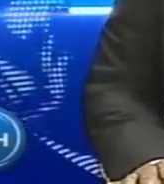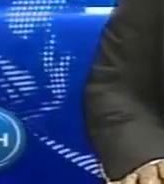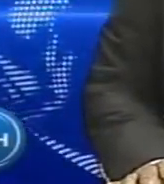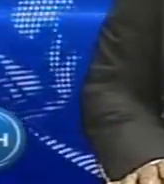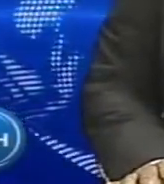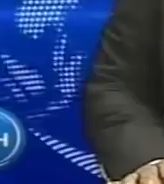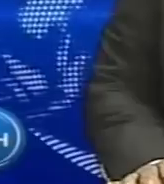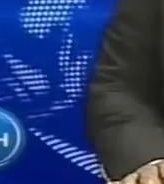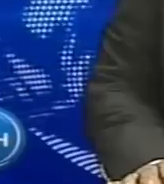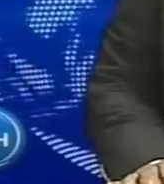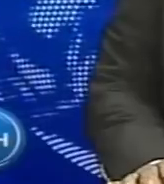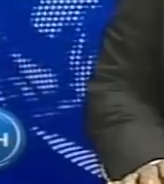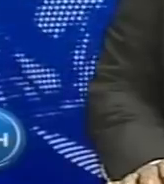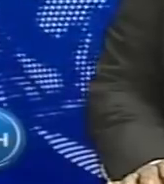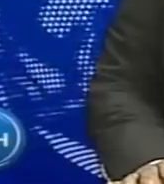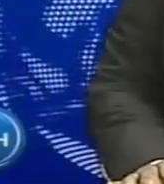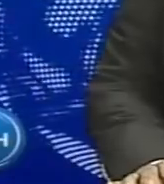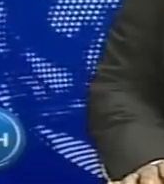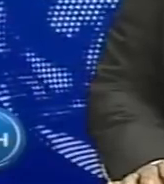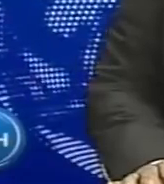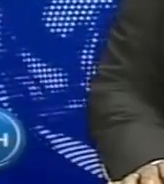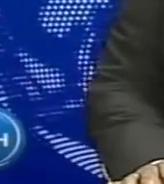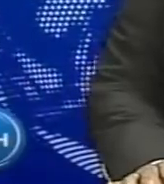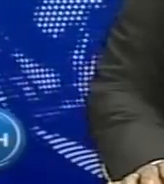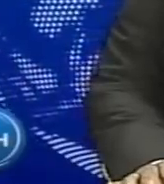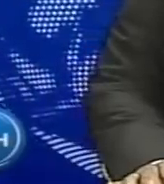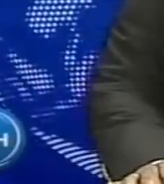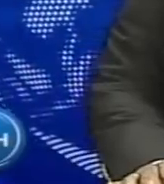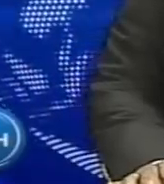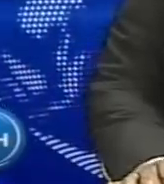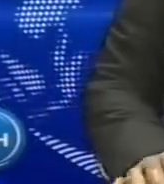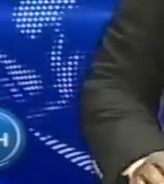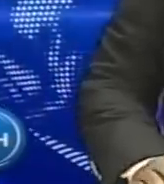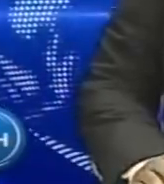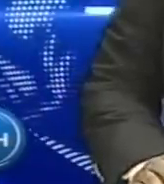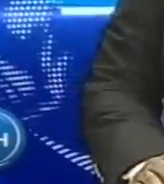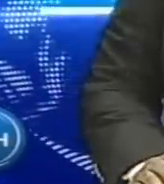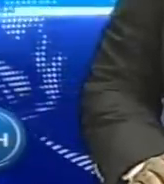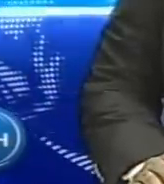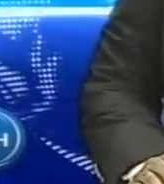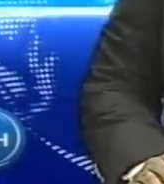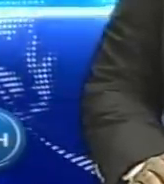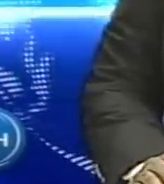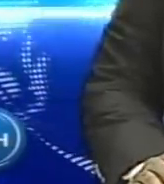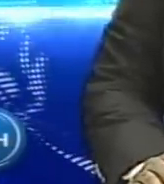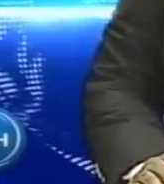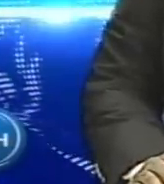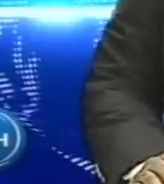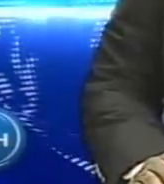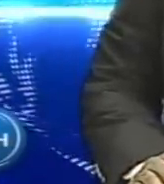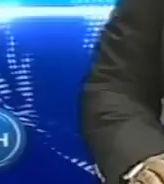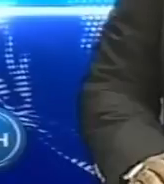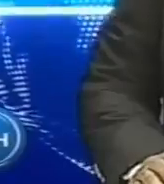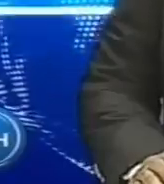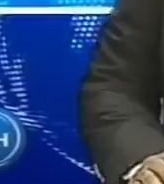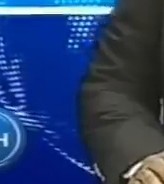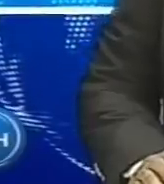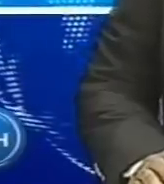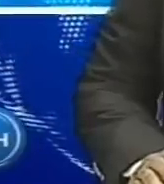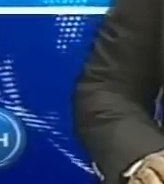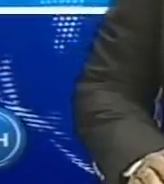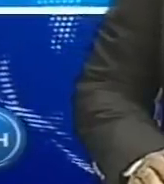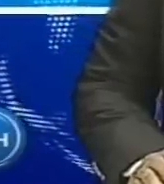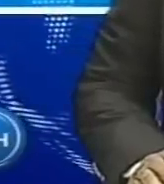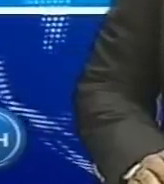Congo, présente à votre Excellence, à votre famille et à l'ensemble du peuple congolais leurs vœux de bonheur,